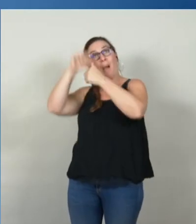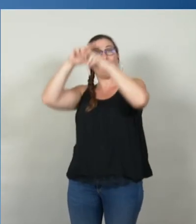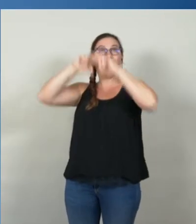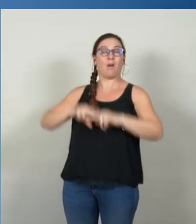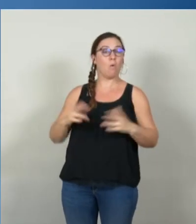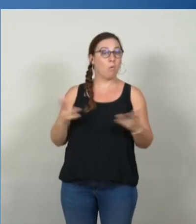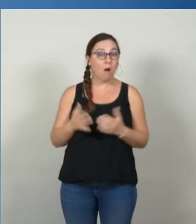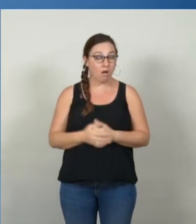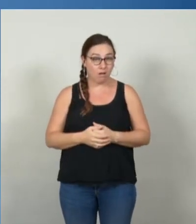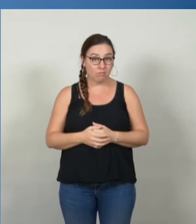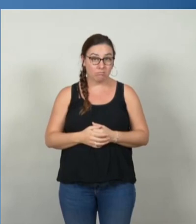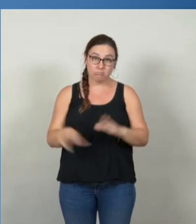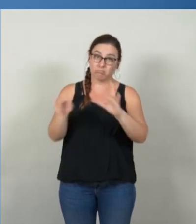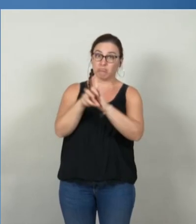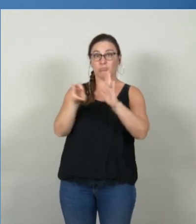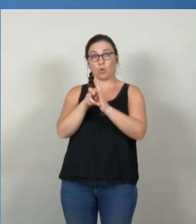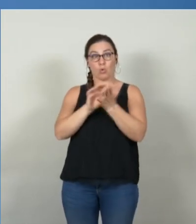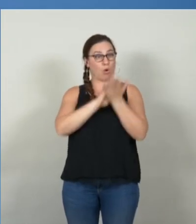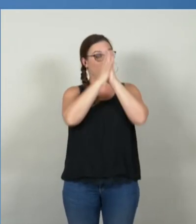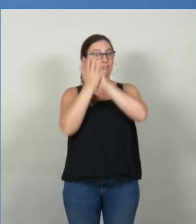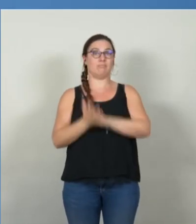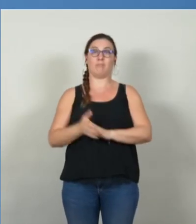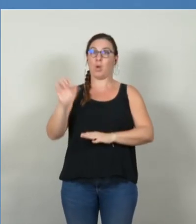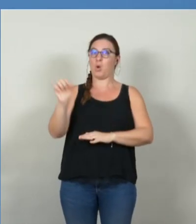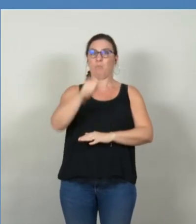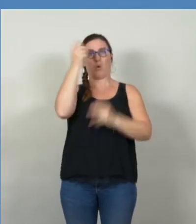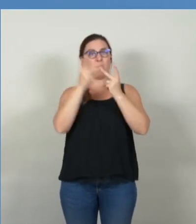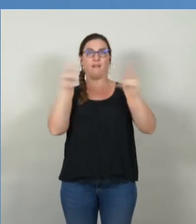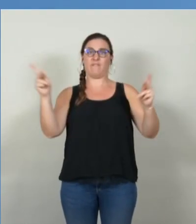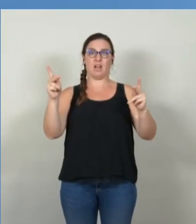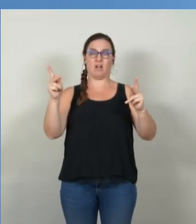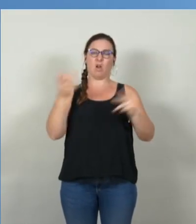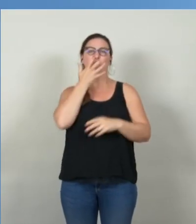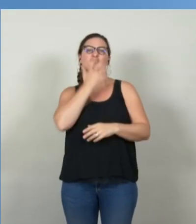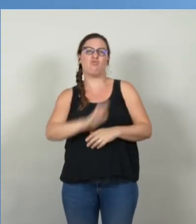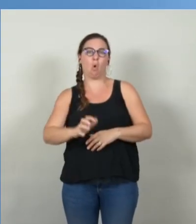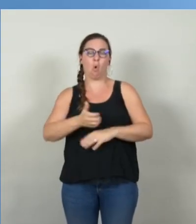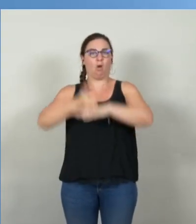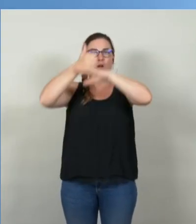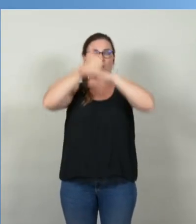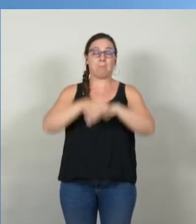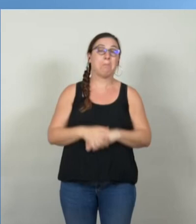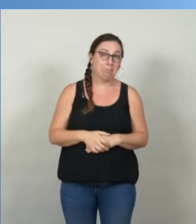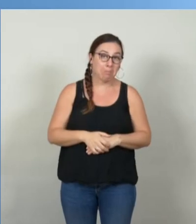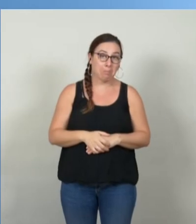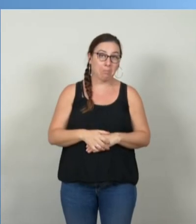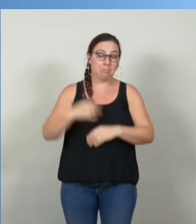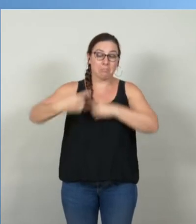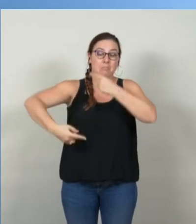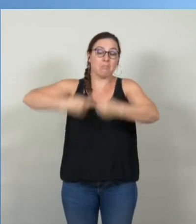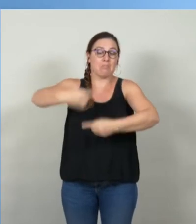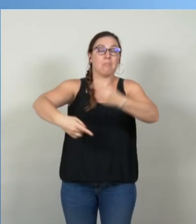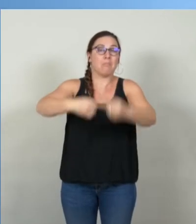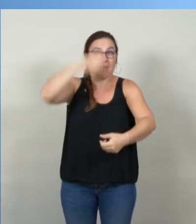capitale verte ou Grenoble est devenu la première des grandes villes pour les îlots de chaleur je ne suis pas du tout certain que les générations futures